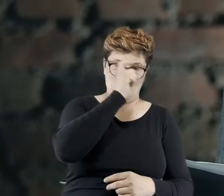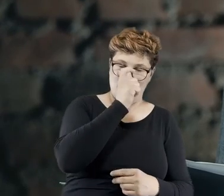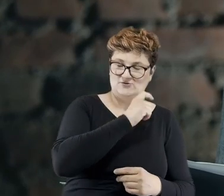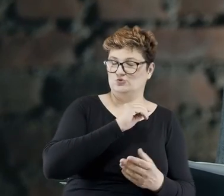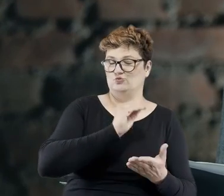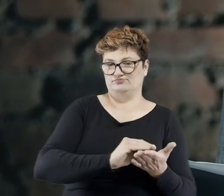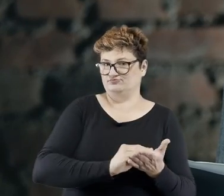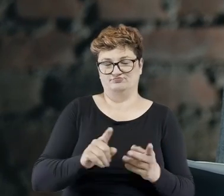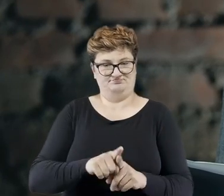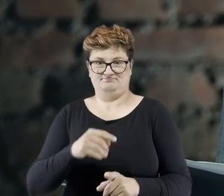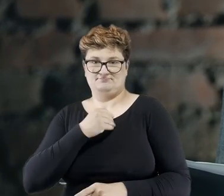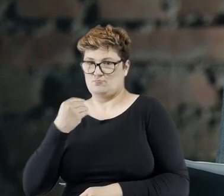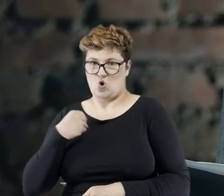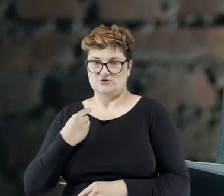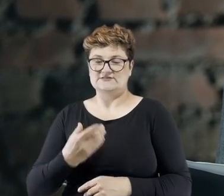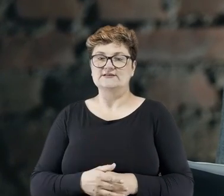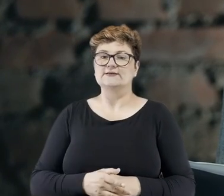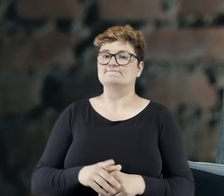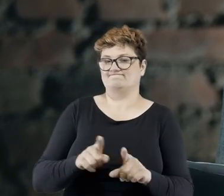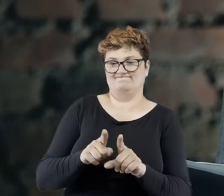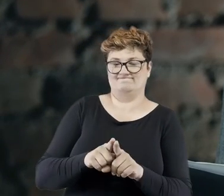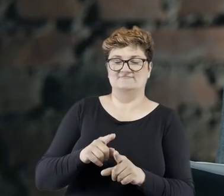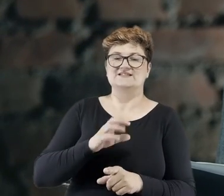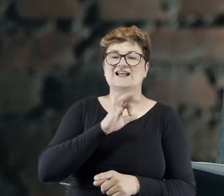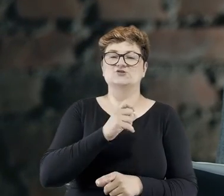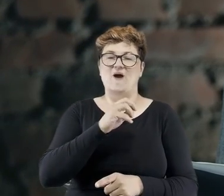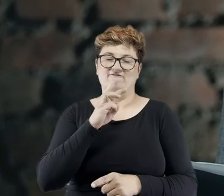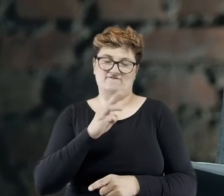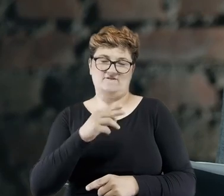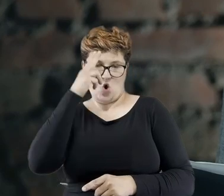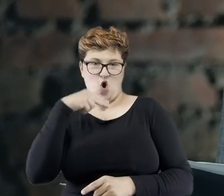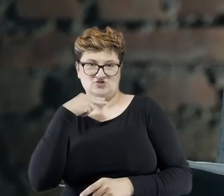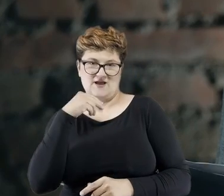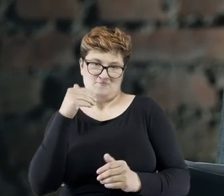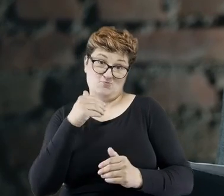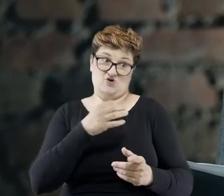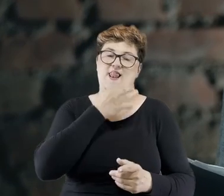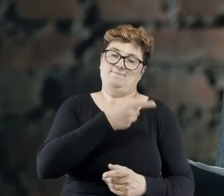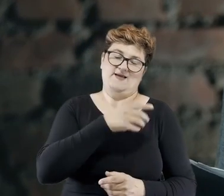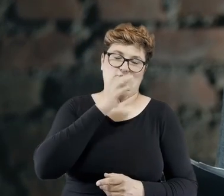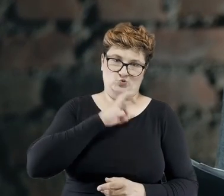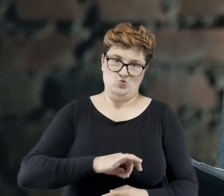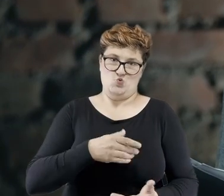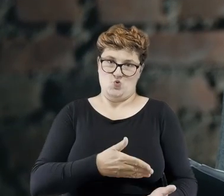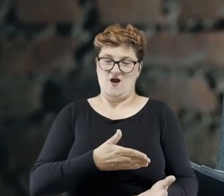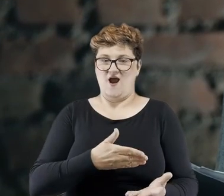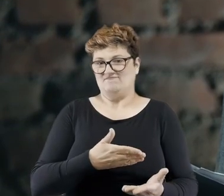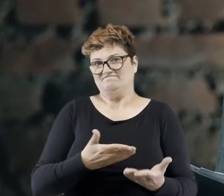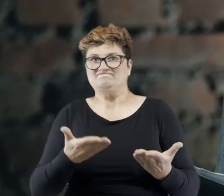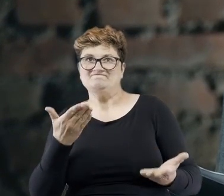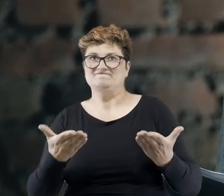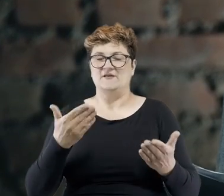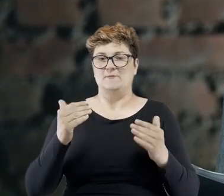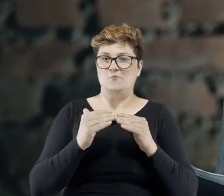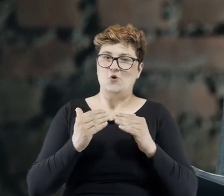jak po polsku. Zresztą podobnie jak Stanisław Przybyszewski, a może nawet lepiej, bo to